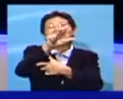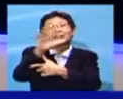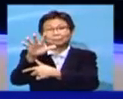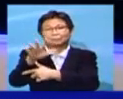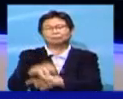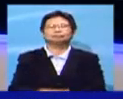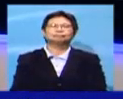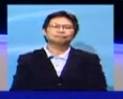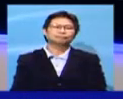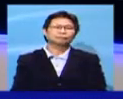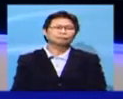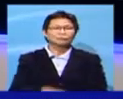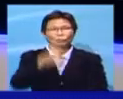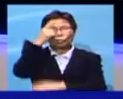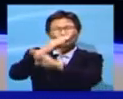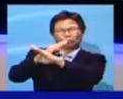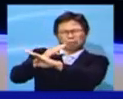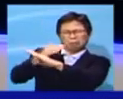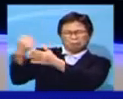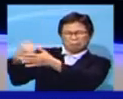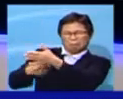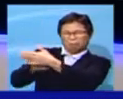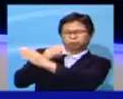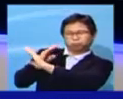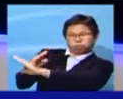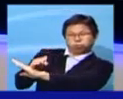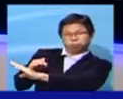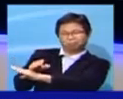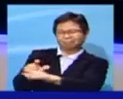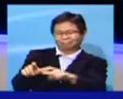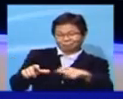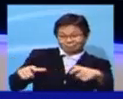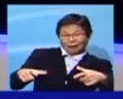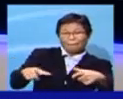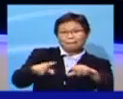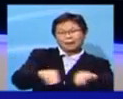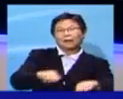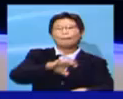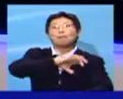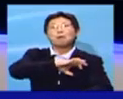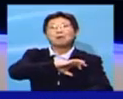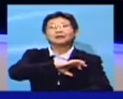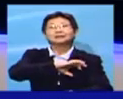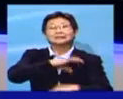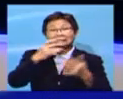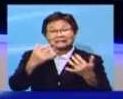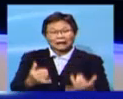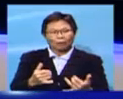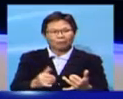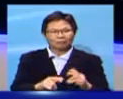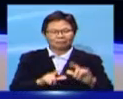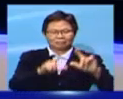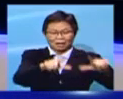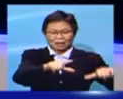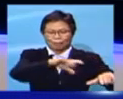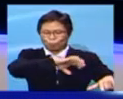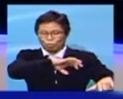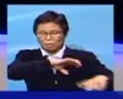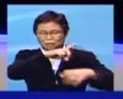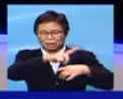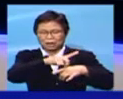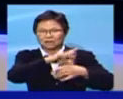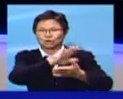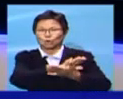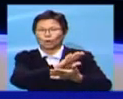35 bagi membendung gejala gengsterisma dalam kalangan pelajar pdrm mengambil langkah meletakkan seorang pegawai polis di